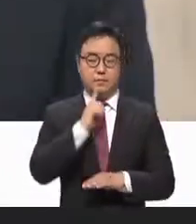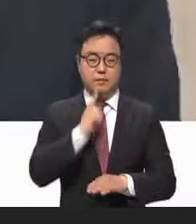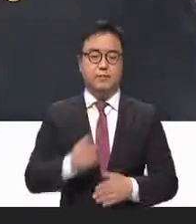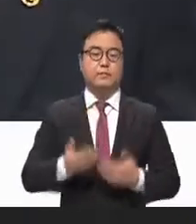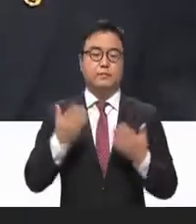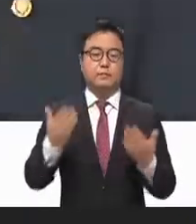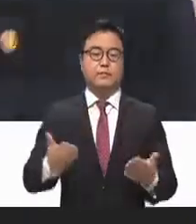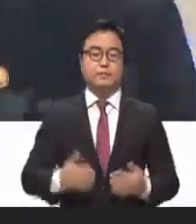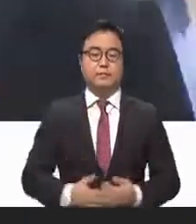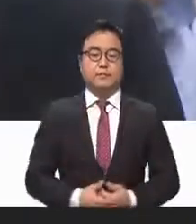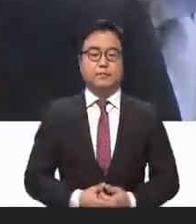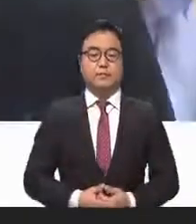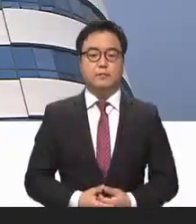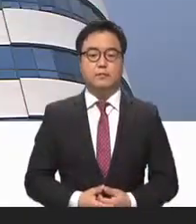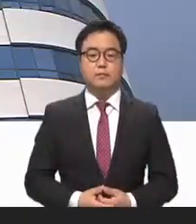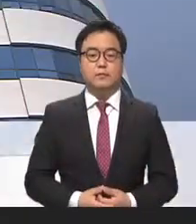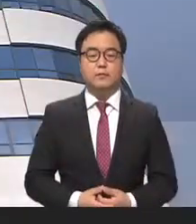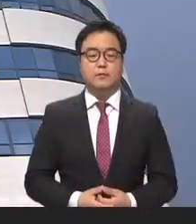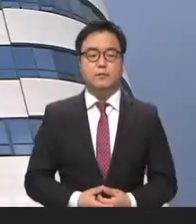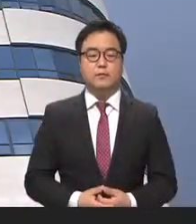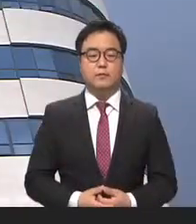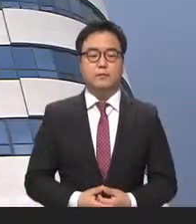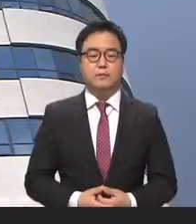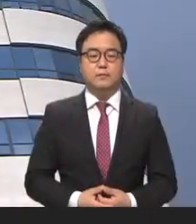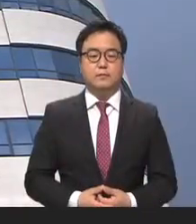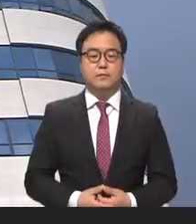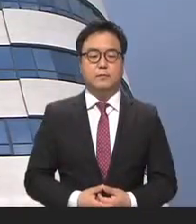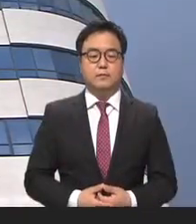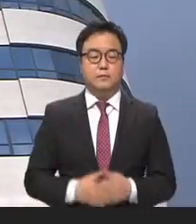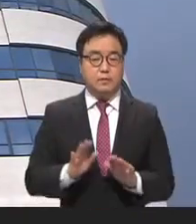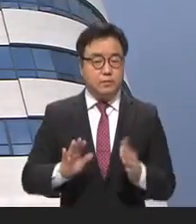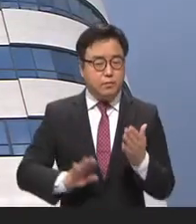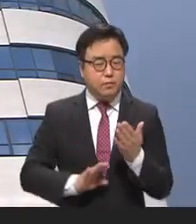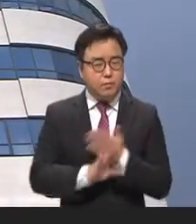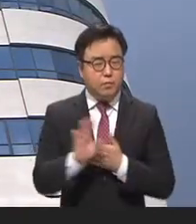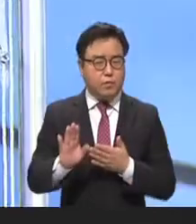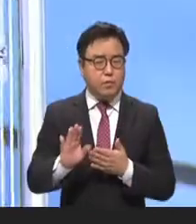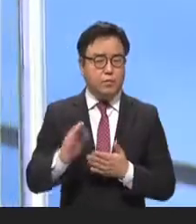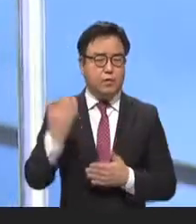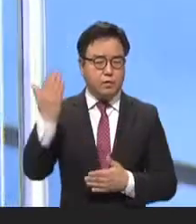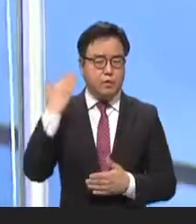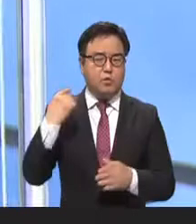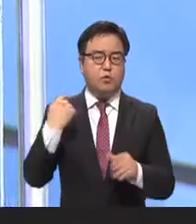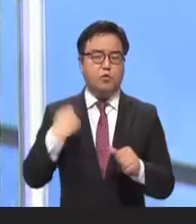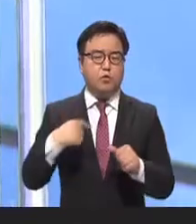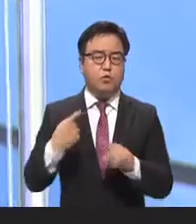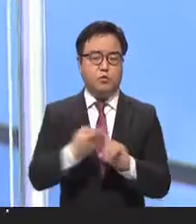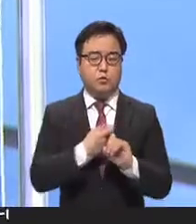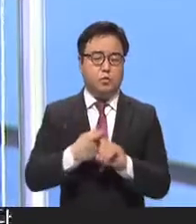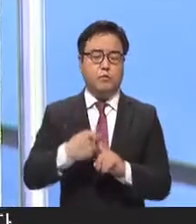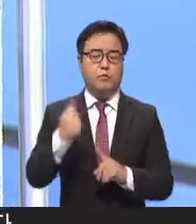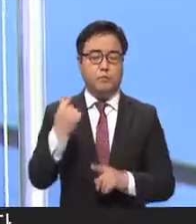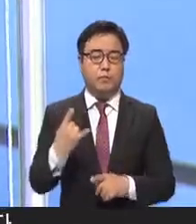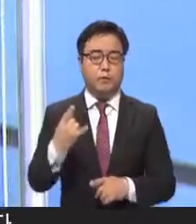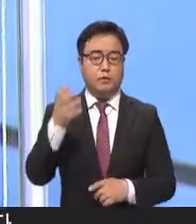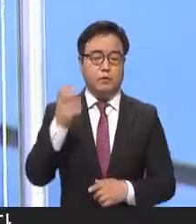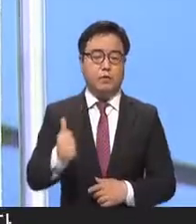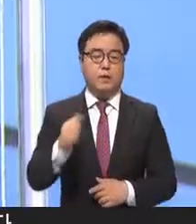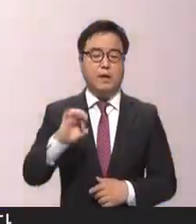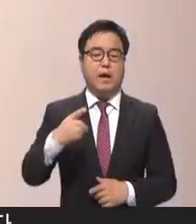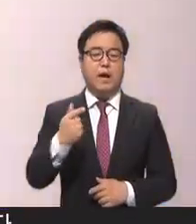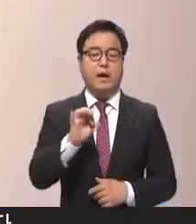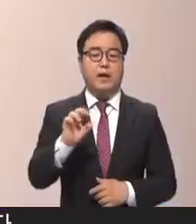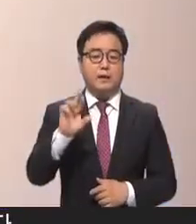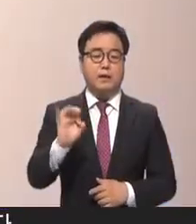진심으로 사제 말씀을 드립니다 이밖에도 최근 전 교총회장 출신인 안양옥 한국장학재단 이사장이 학생들이